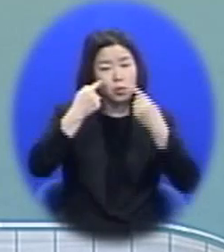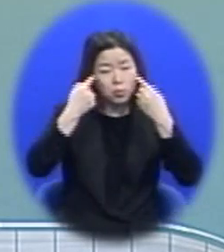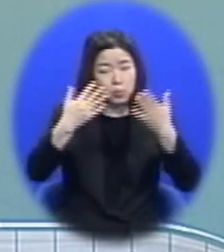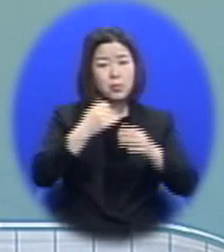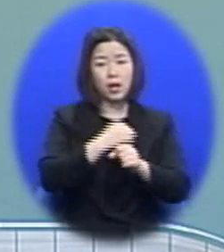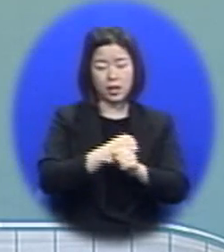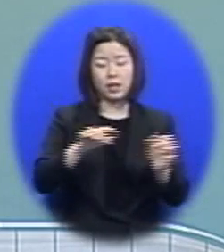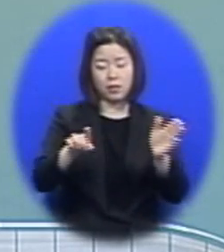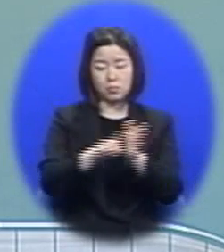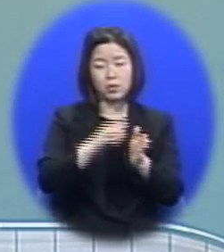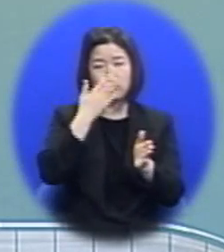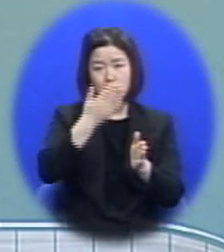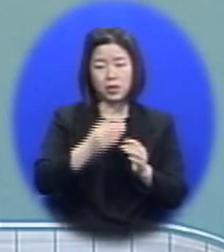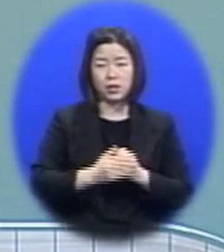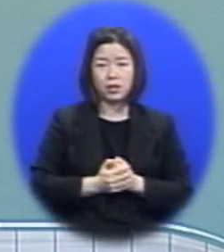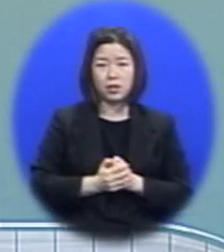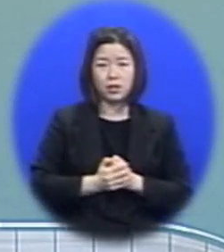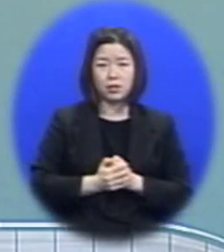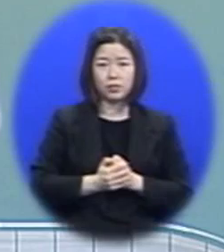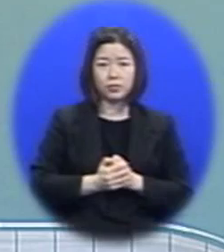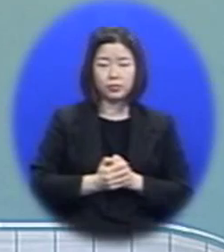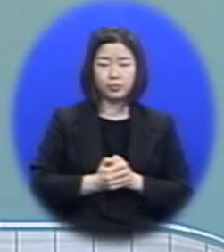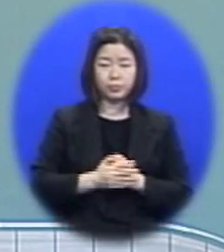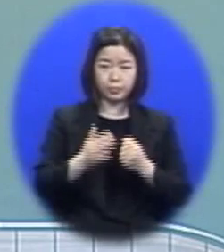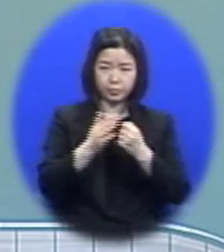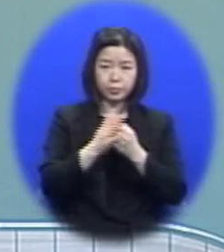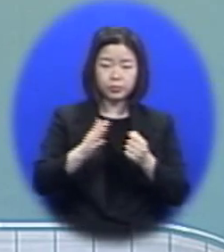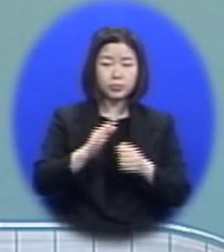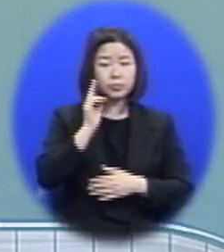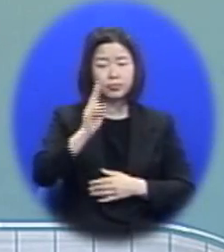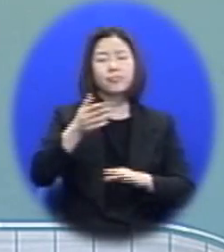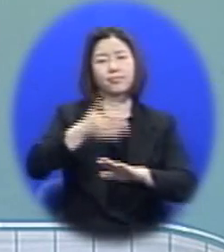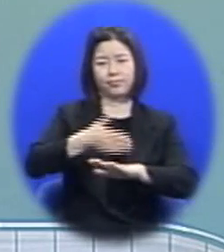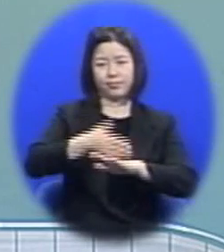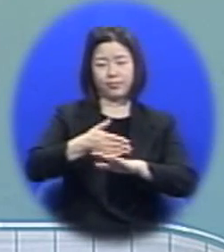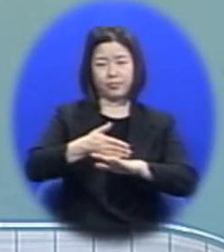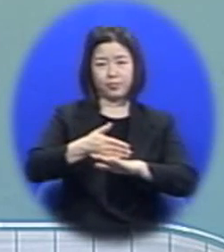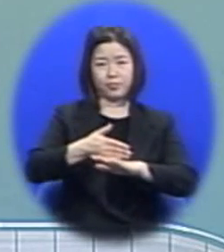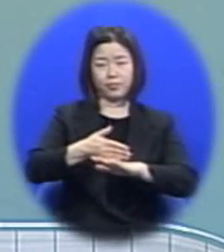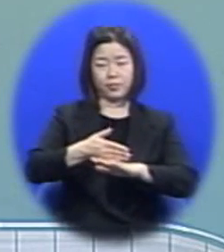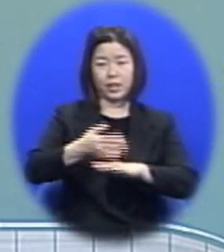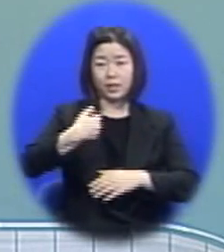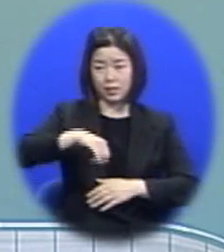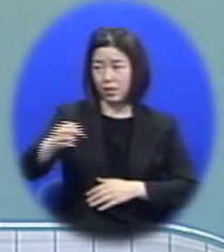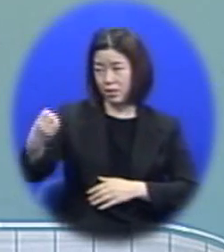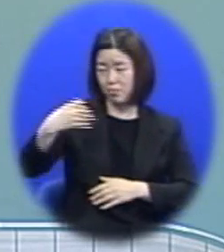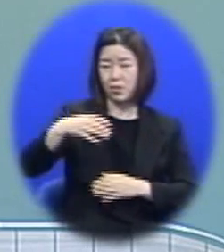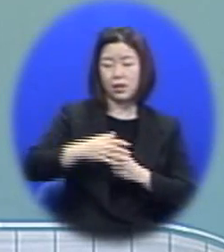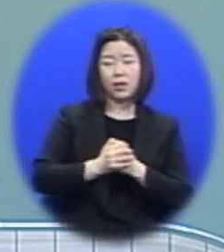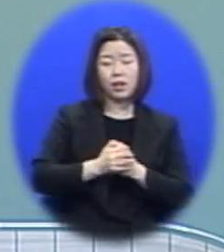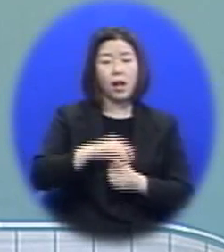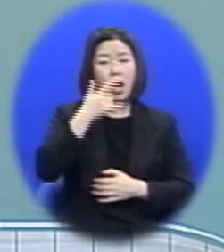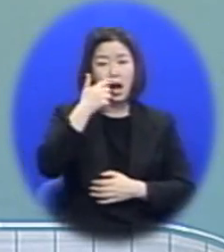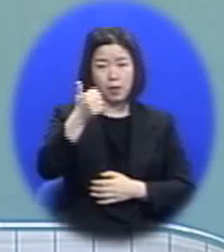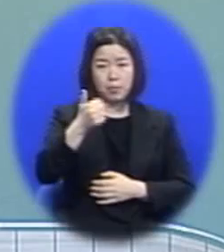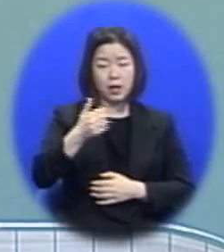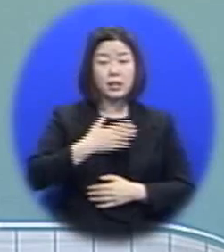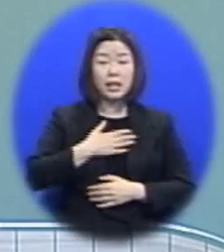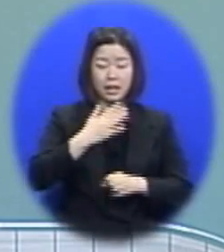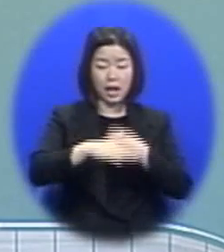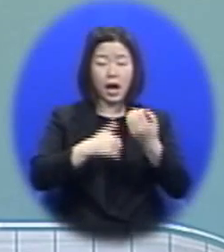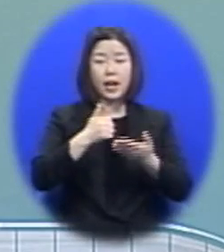이제는 믿으신다면 너무 고맙다는 거예요 아빠 제가 하나님을 믿을 수 있도록 해 주셔서